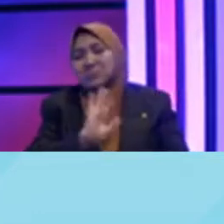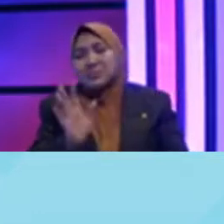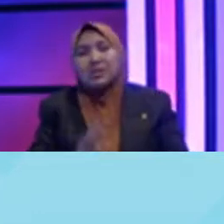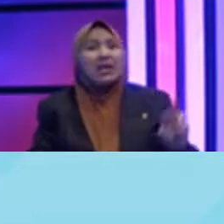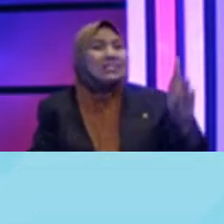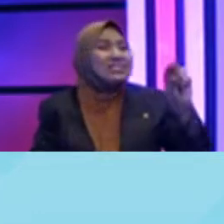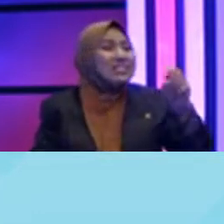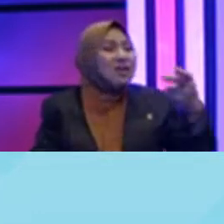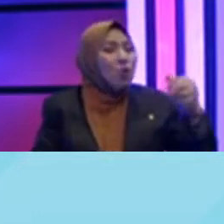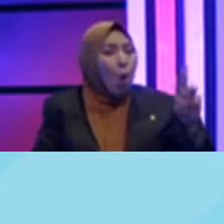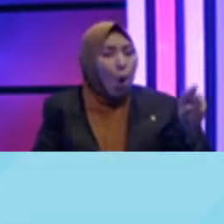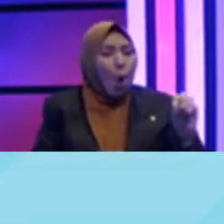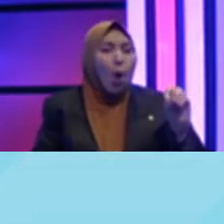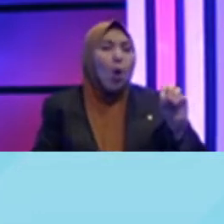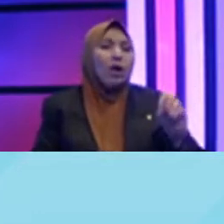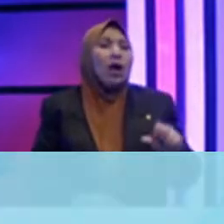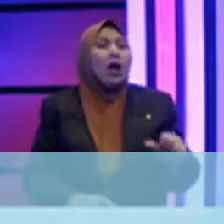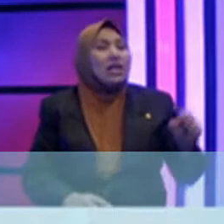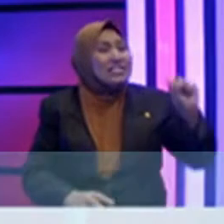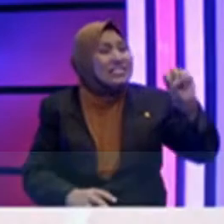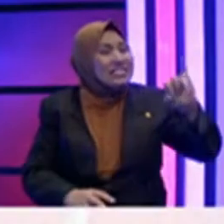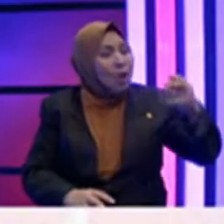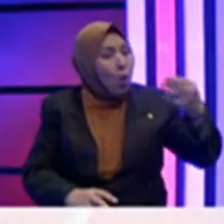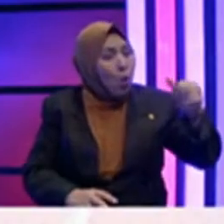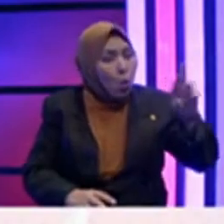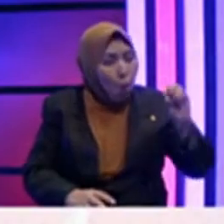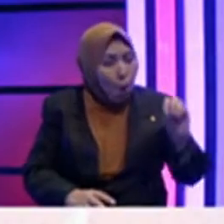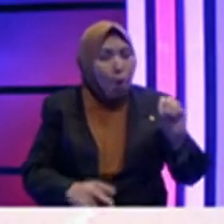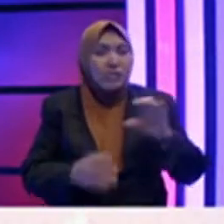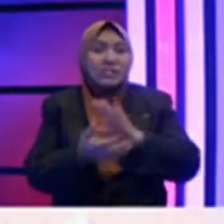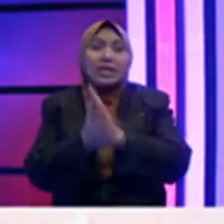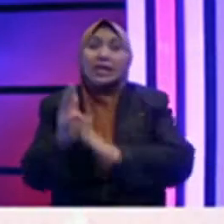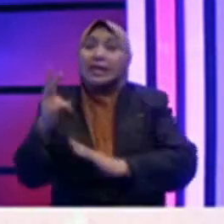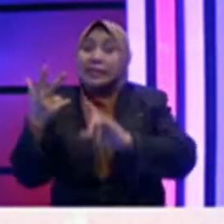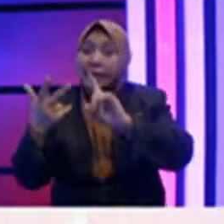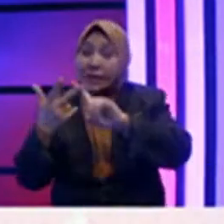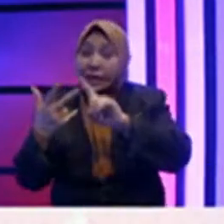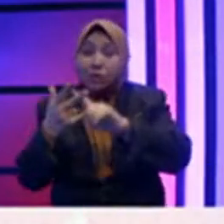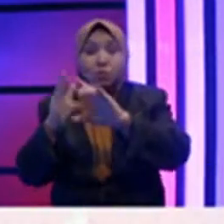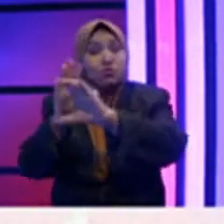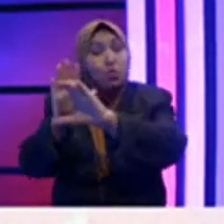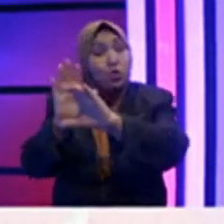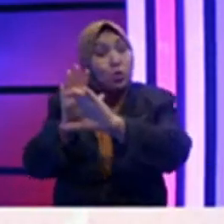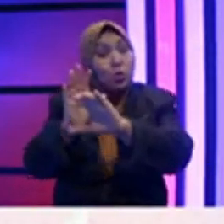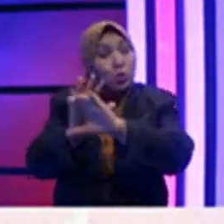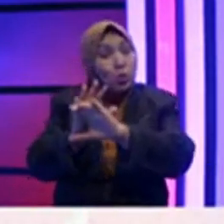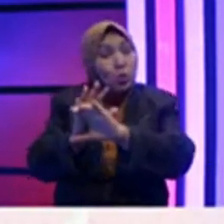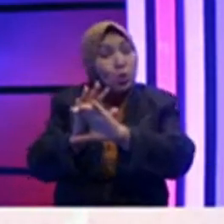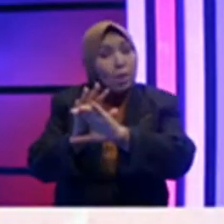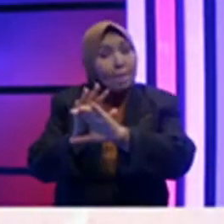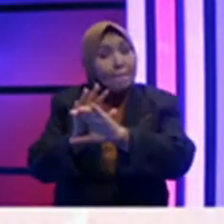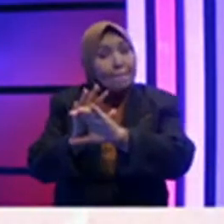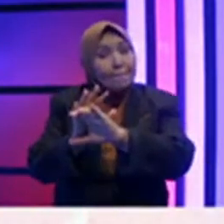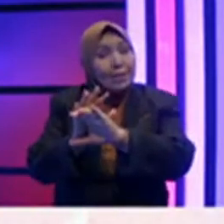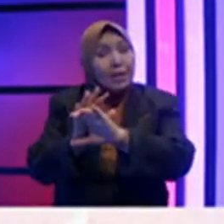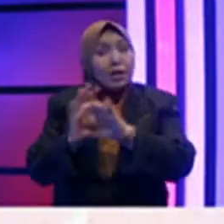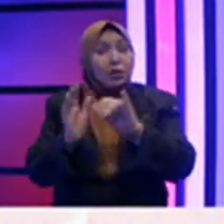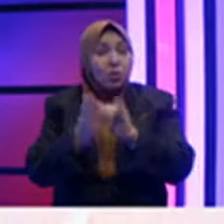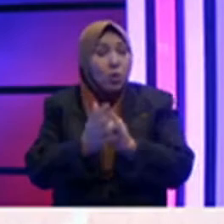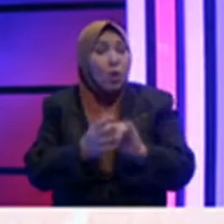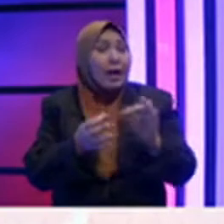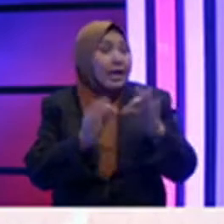Sira wahsyi Roro tepat dan yang ketiga contoh kicauan amal Shalih antar roboh itu